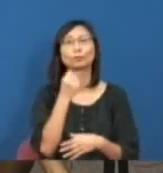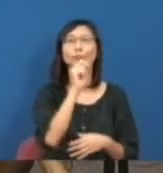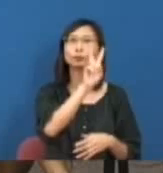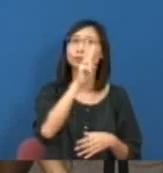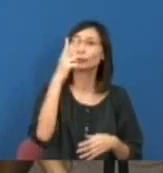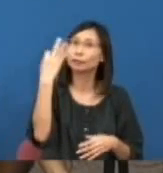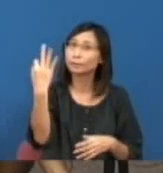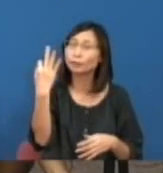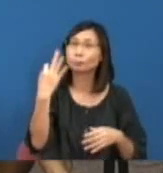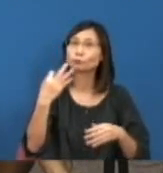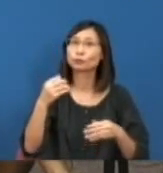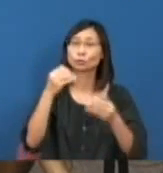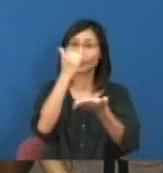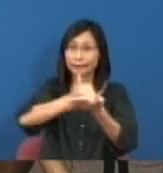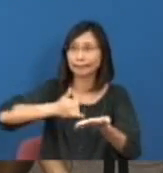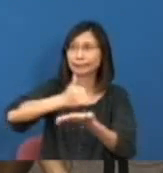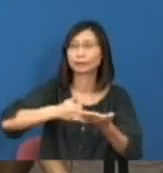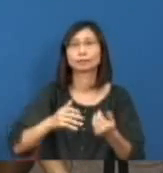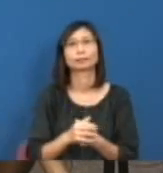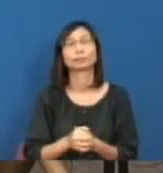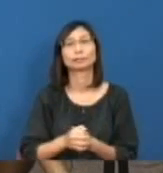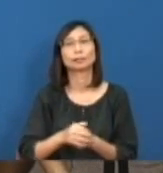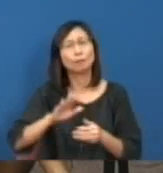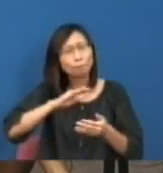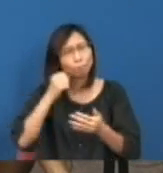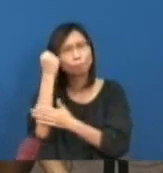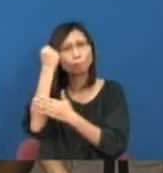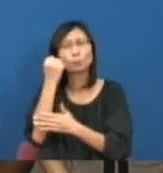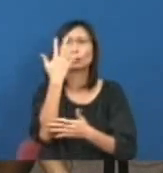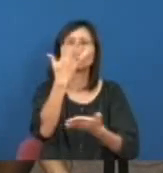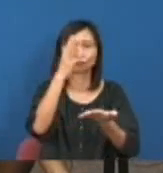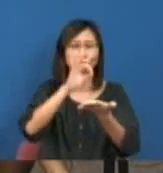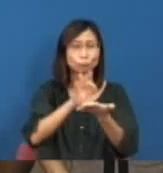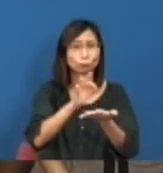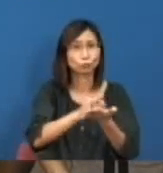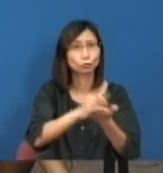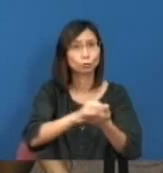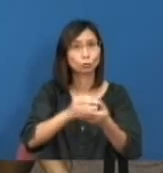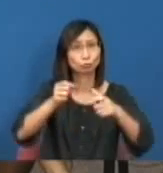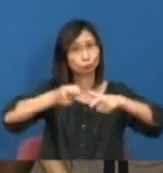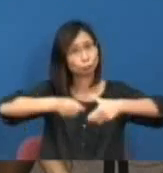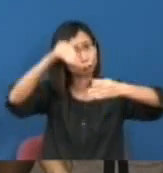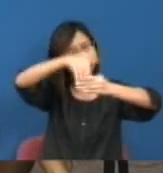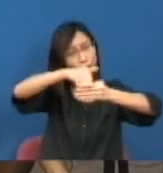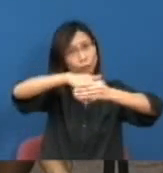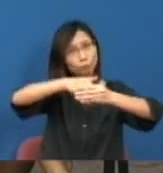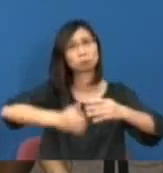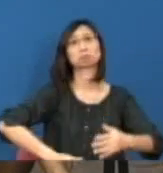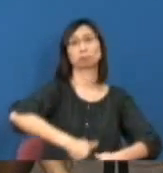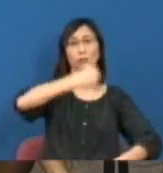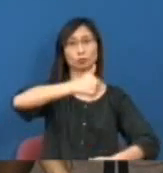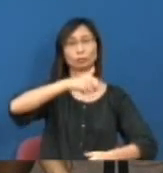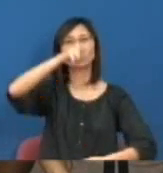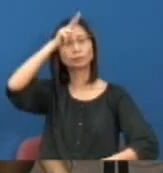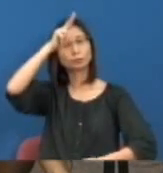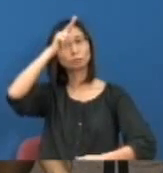反對即係五區公投贏咗之後，咁佢 如果即係政府唔受煩